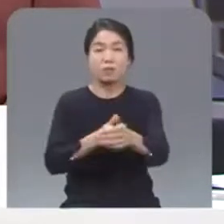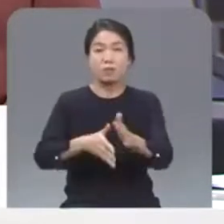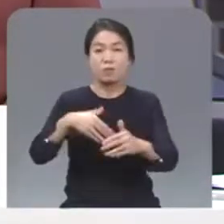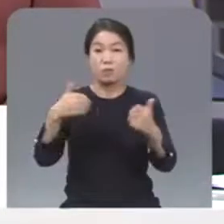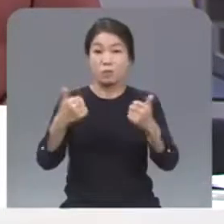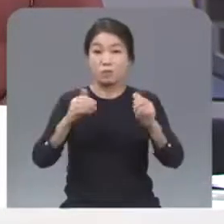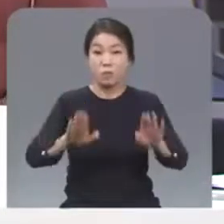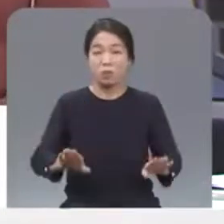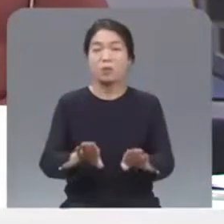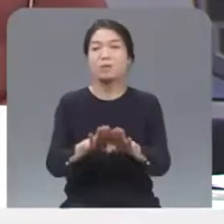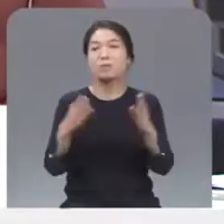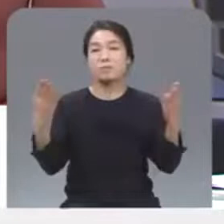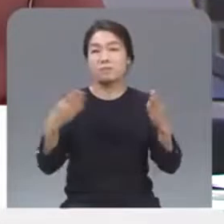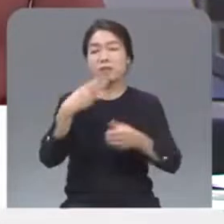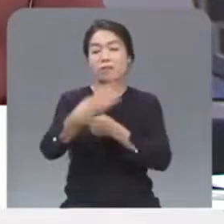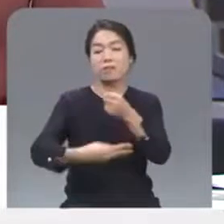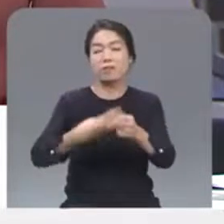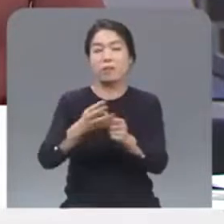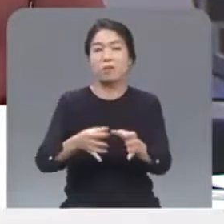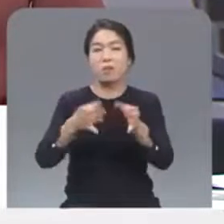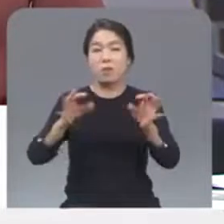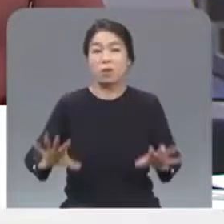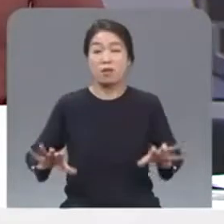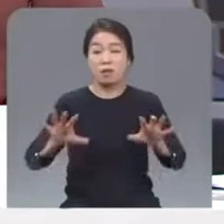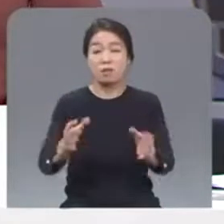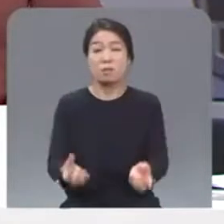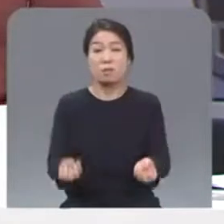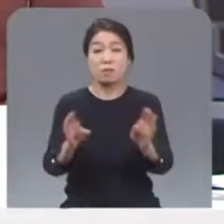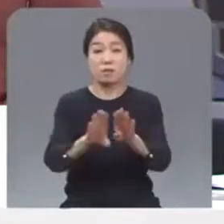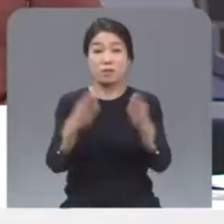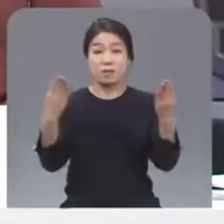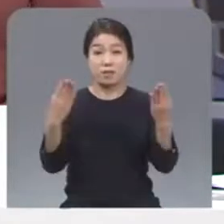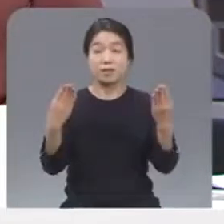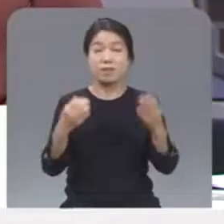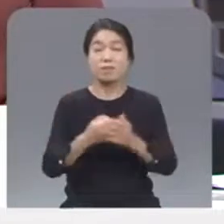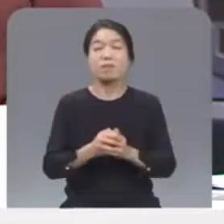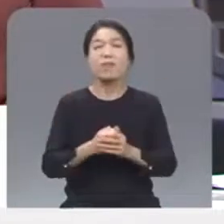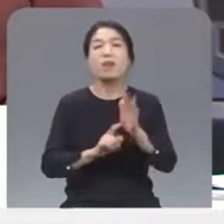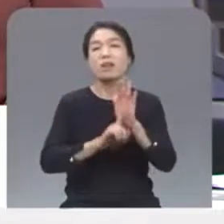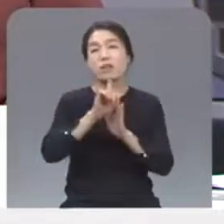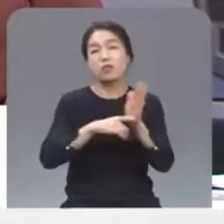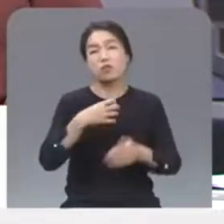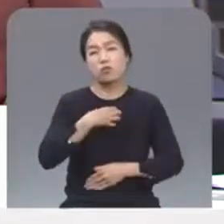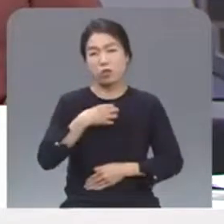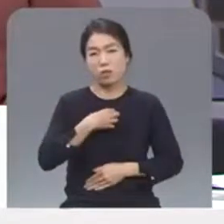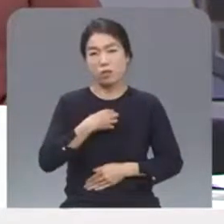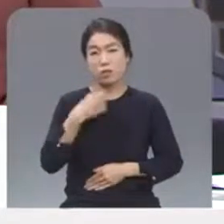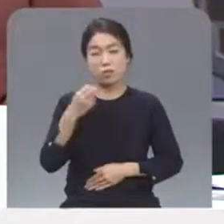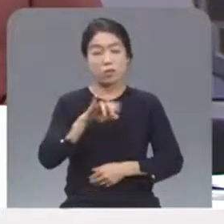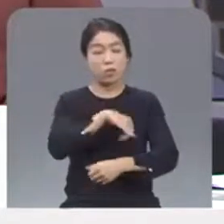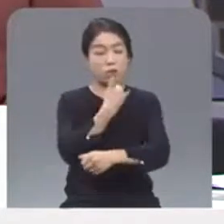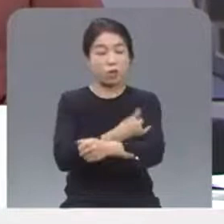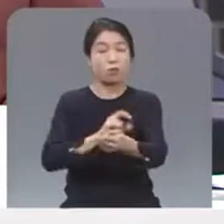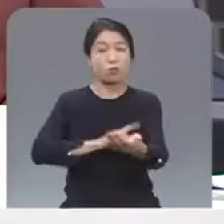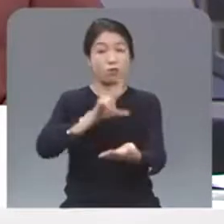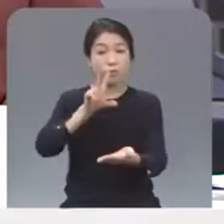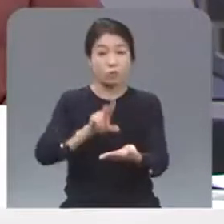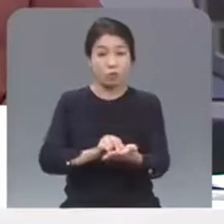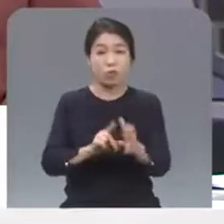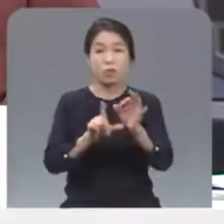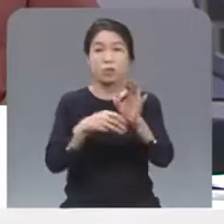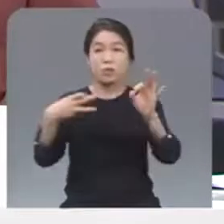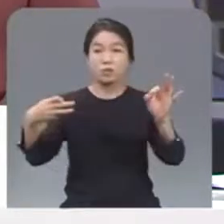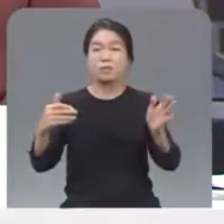포럼이 오늘 개막했습니다 3년 만에 대면 행사로 열린 이번 행사는 기후위기와 인권이란 주제로 오는 13일까지